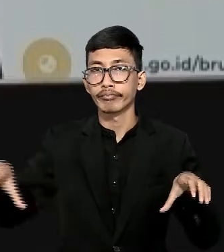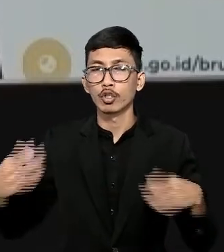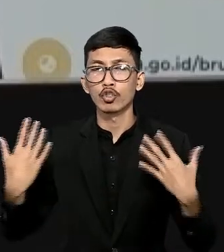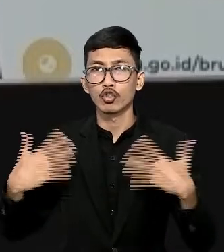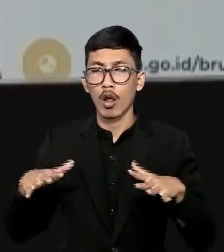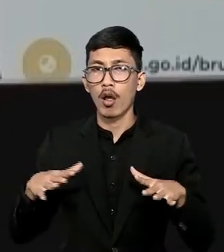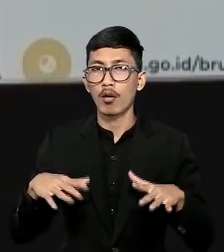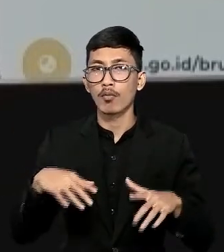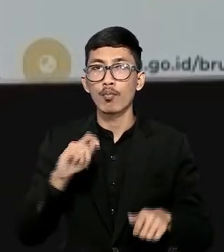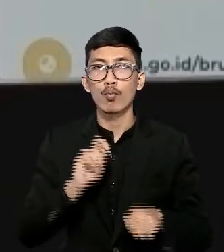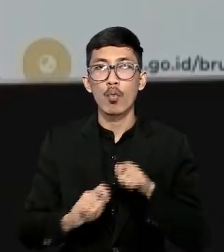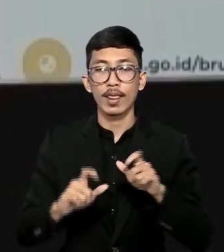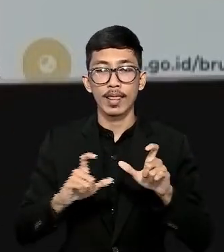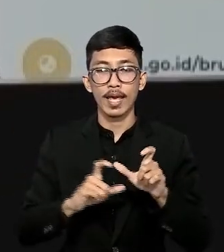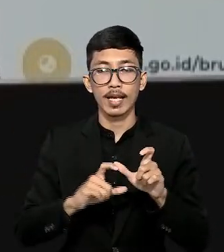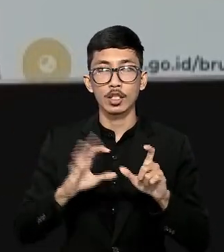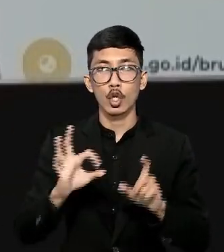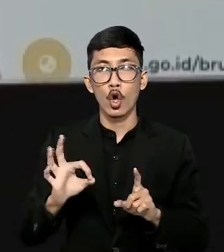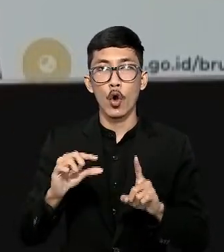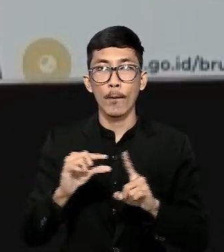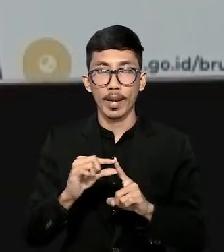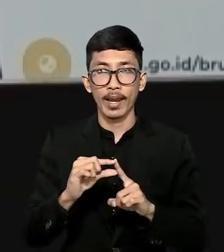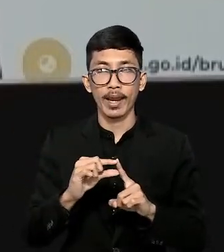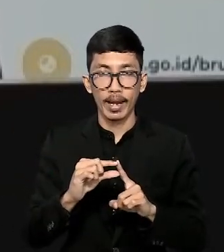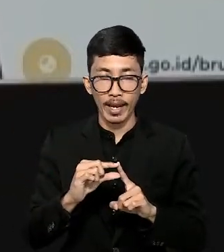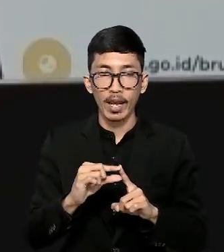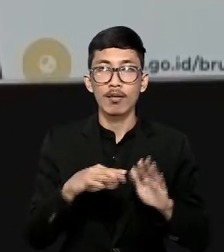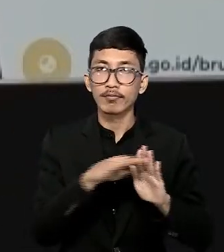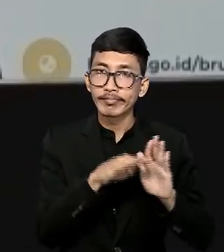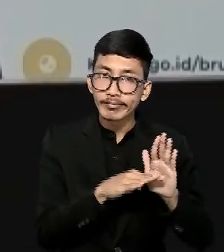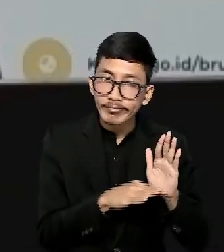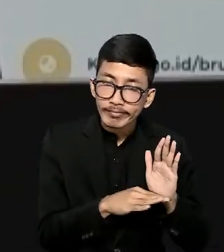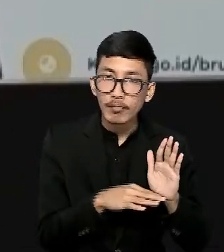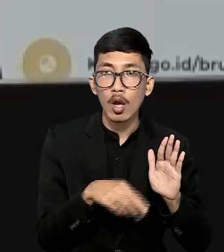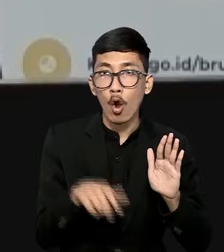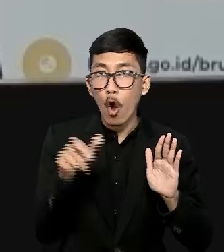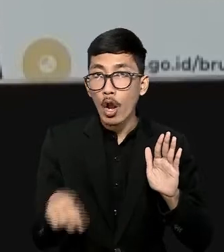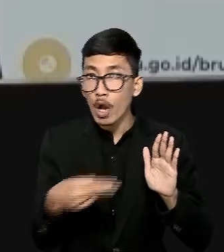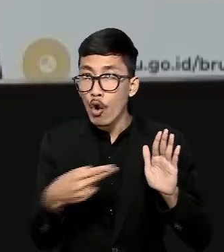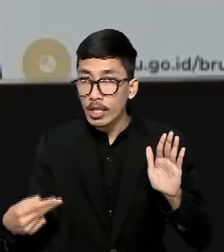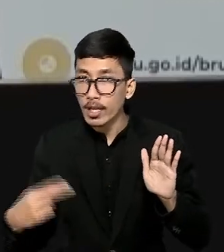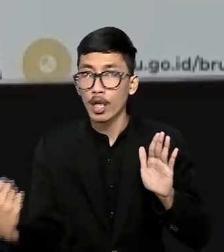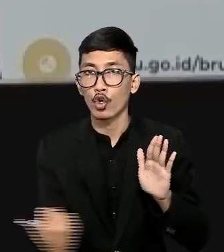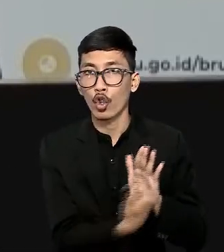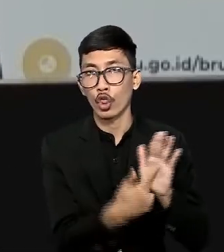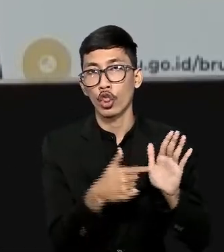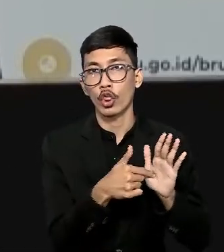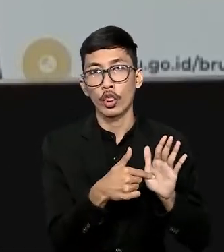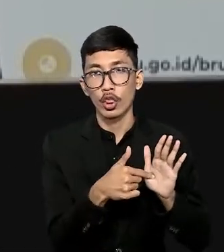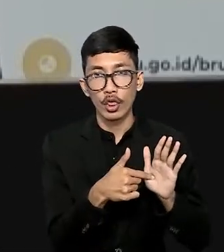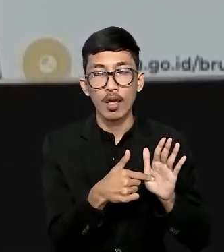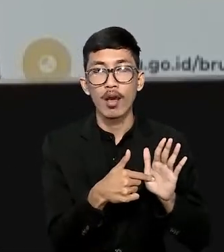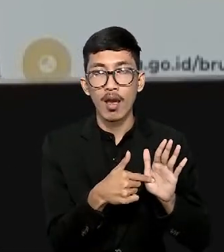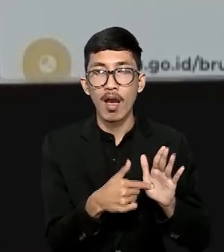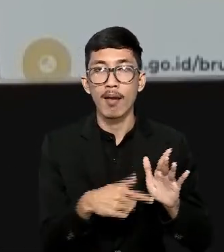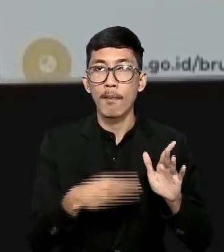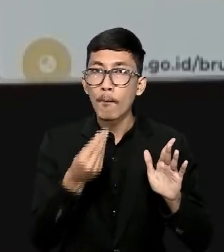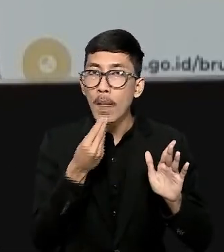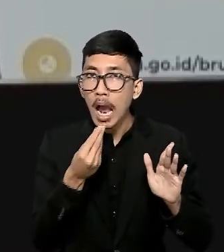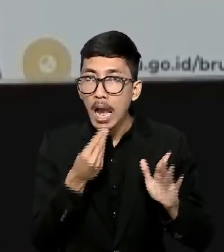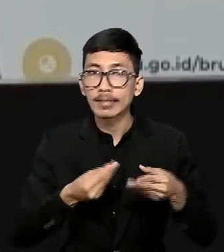aesop penanganan WNI yang terpapar khafid 19 dengan memberikan dukungan bantuan pangan alat kesehatan karena